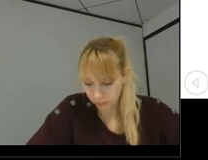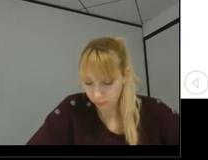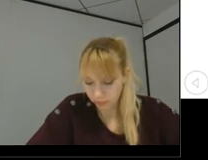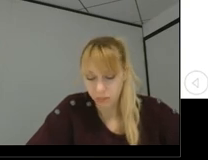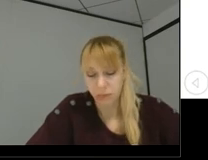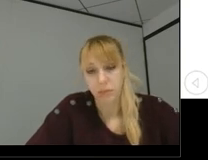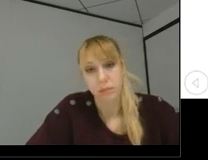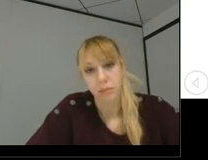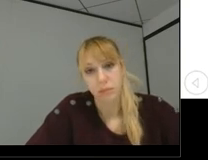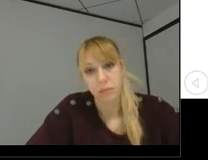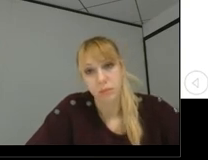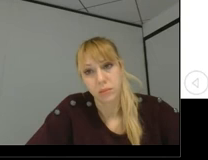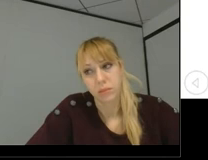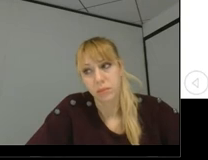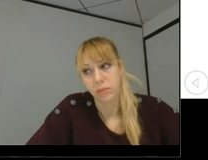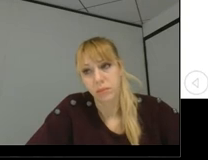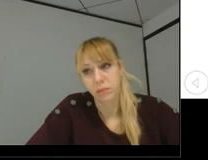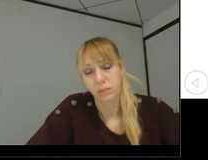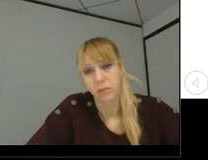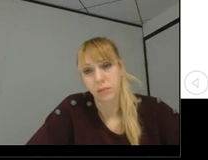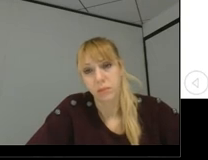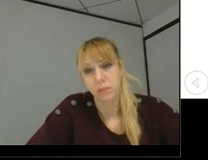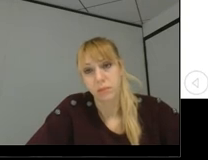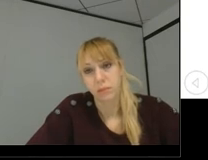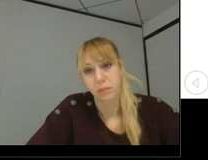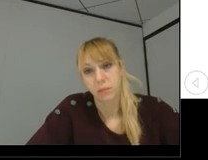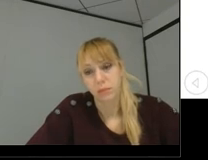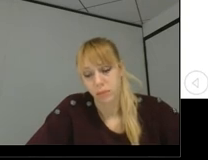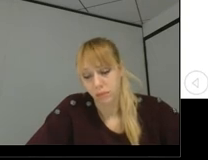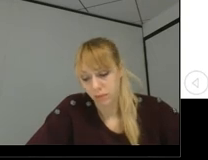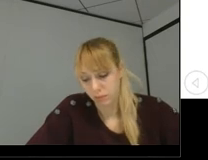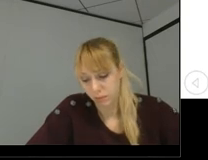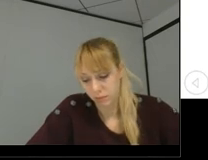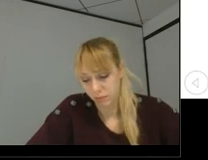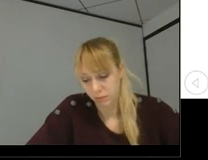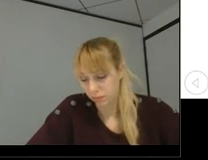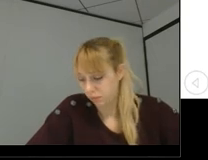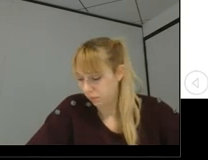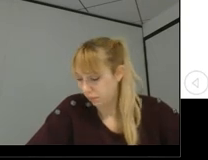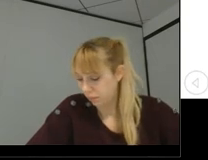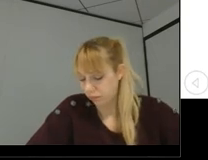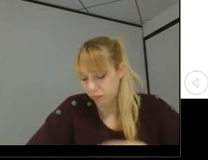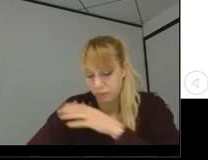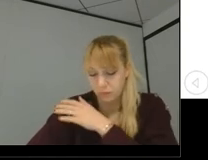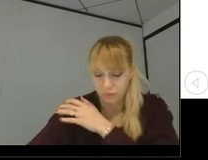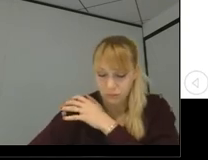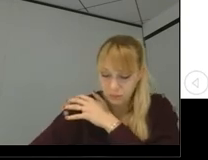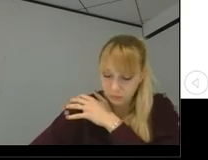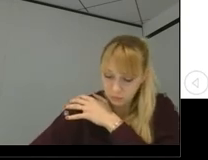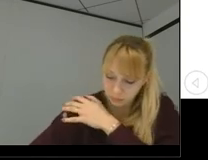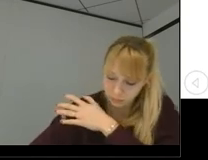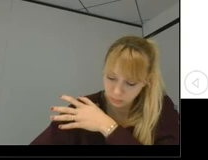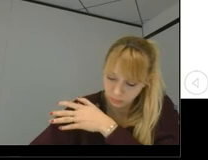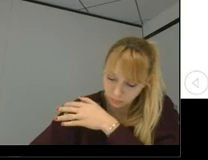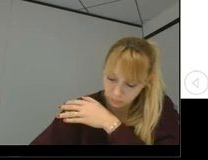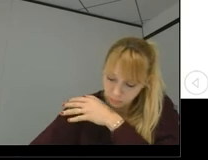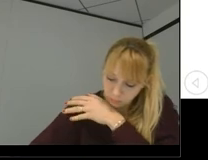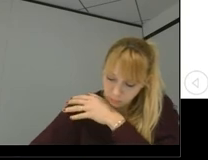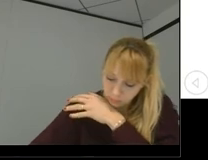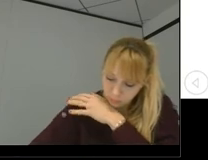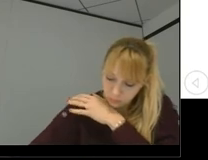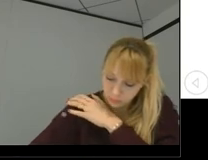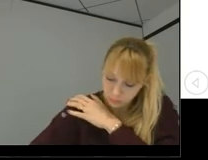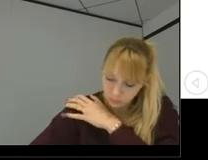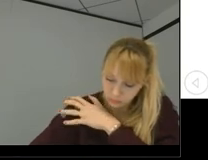il va remonter comme étant critique et je vais le traiter en priorité. Alors que si c'est sur une infrastructure qui est beaucoup moins nécessaire ou vitale pour mon